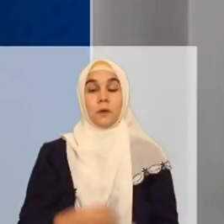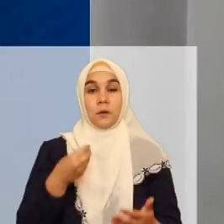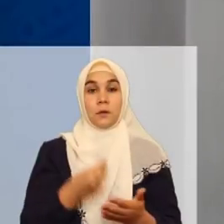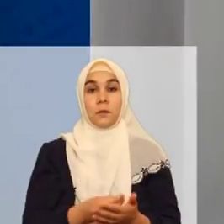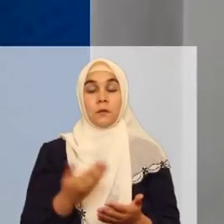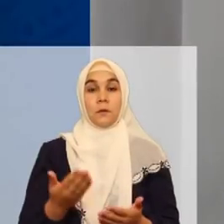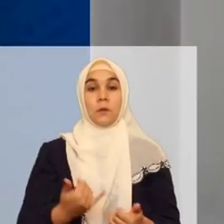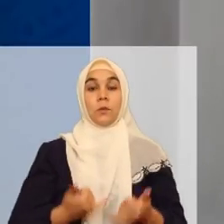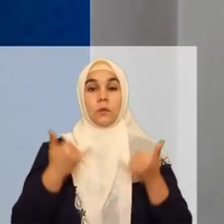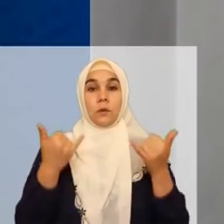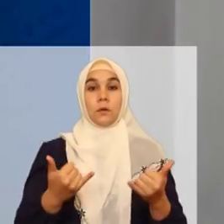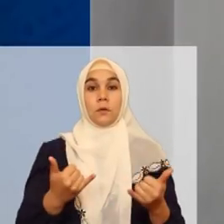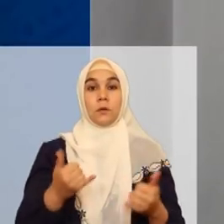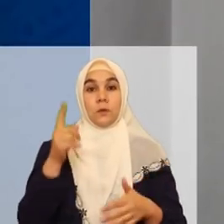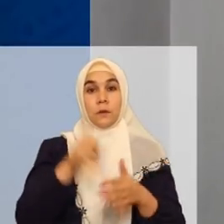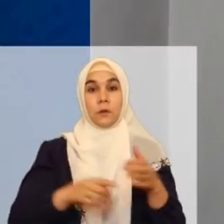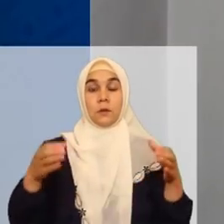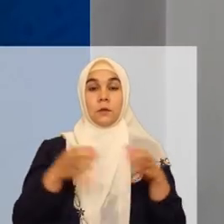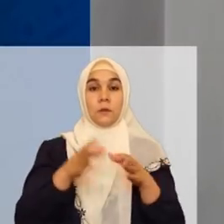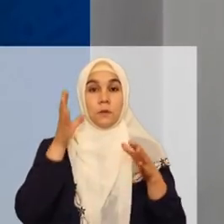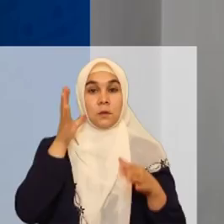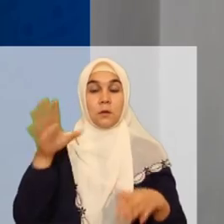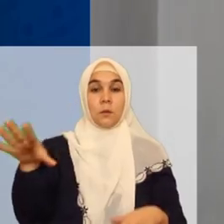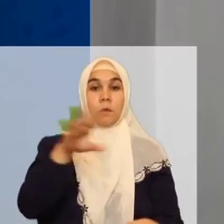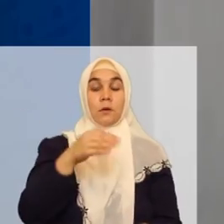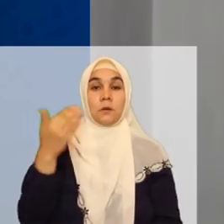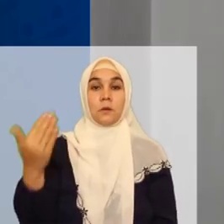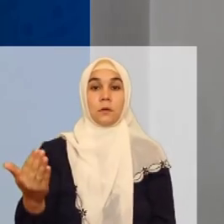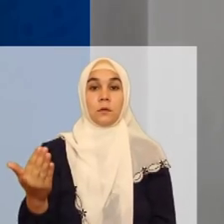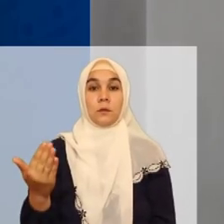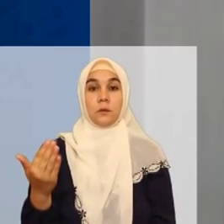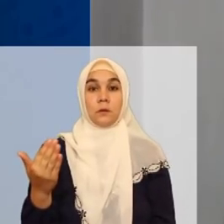عزيز ومحترم دين قرداشلارımız،